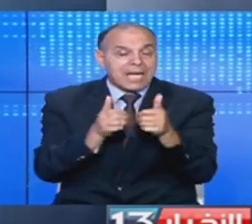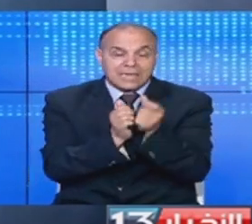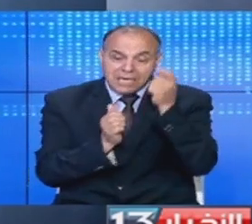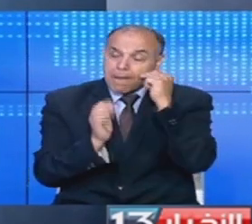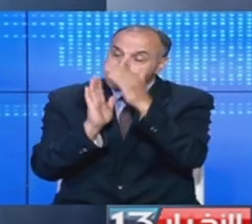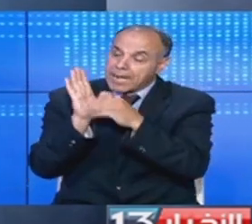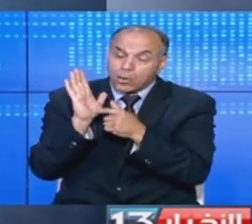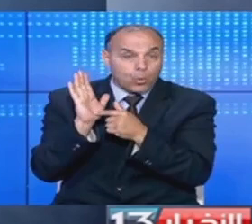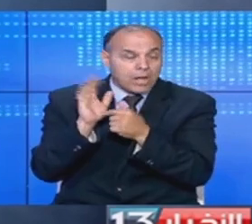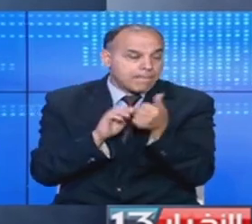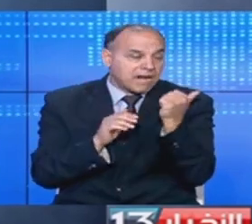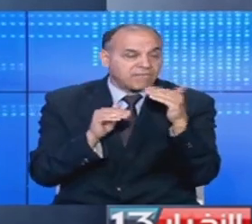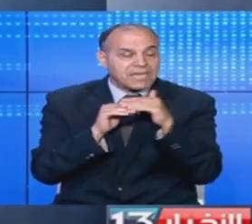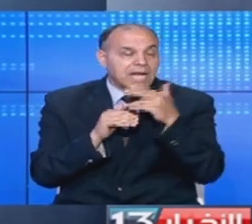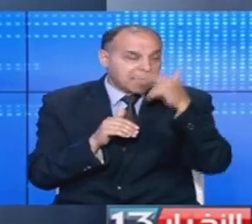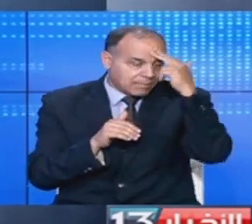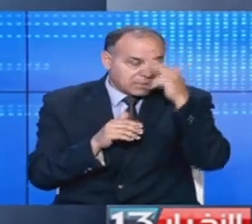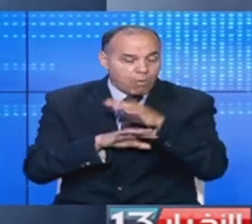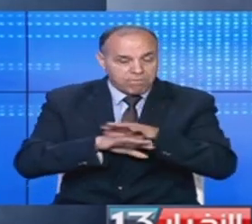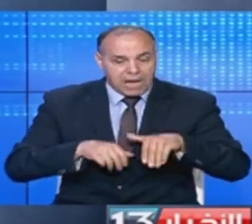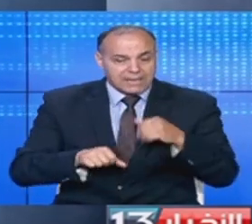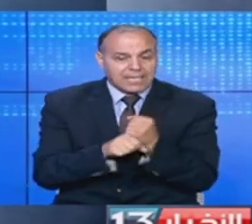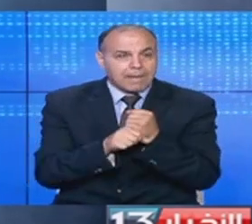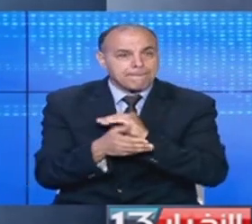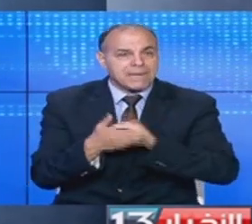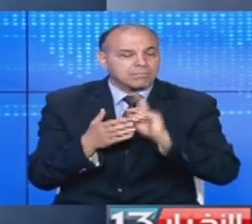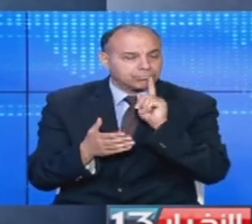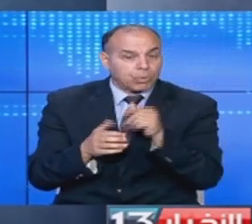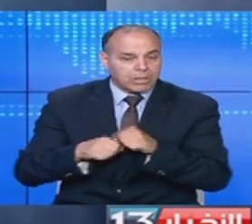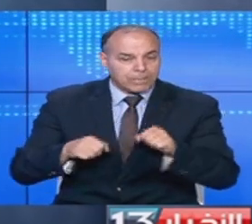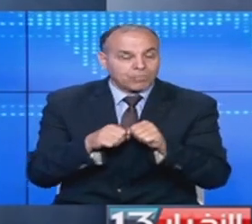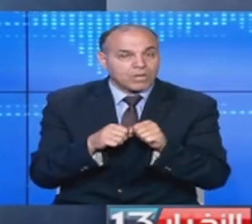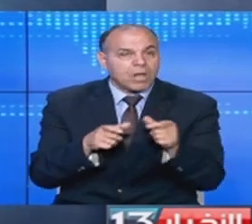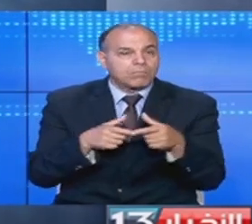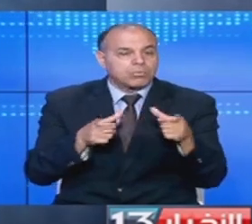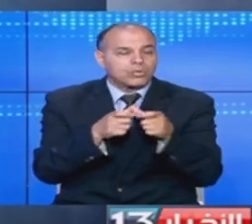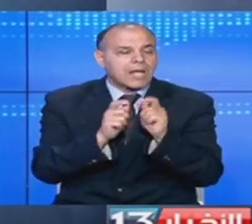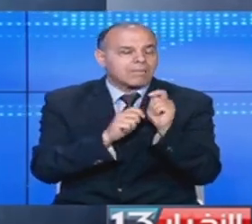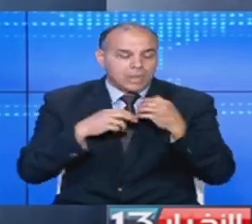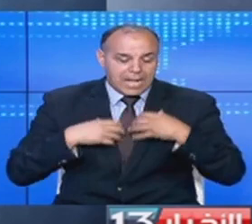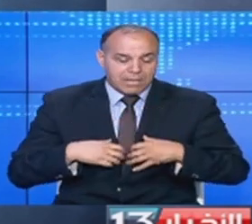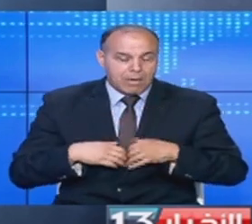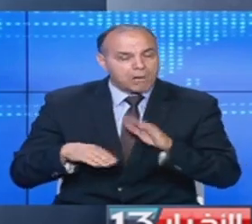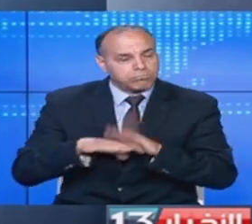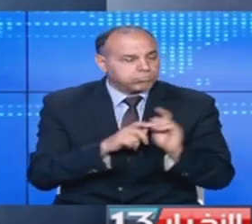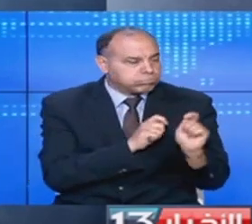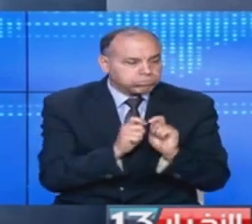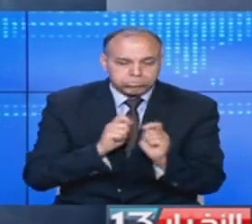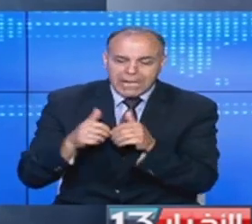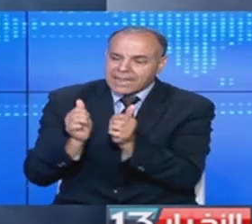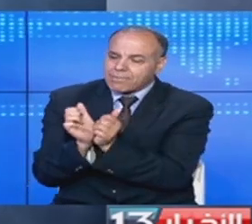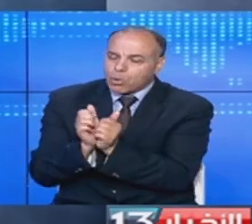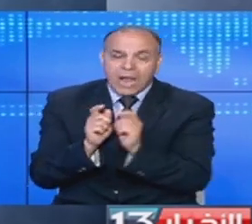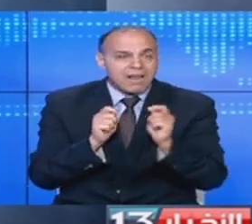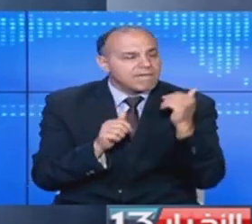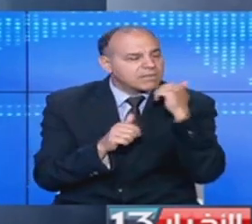في بيان أصدرته ليلة أمس الخميس في ختام أشغال مكتبها التنفيذي من كتلتها النيابية التشاور مع باقي الكتل